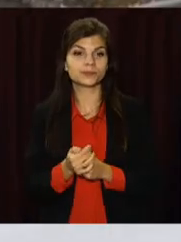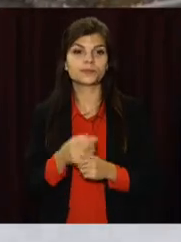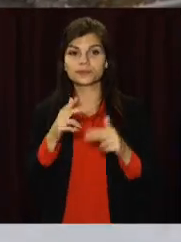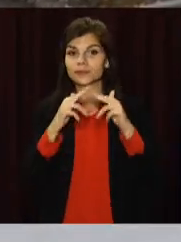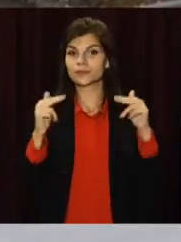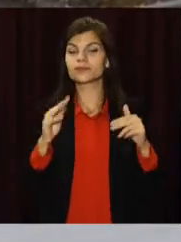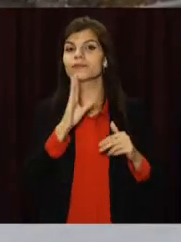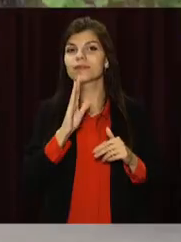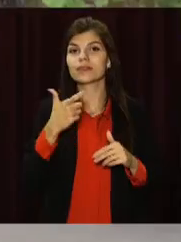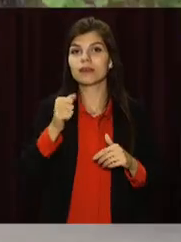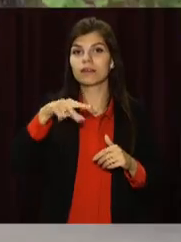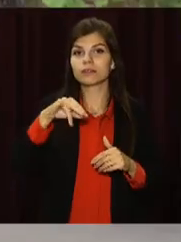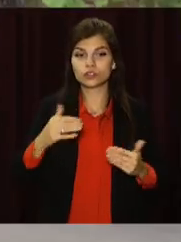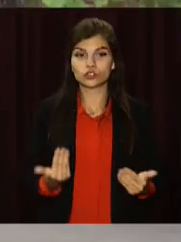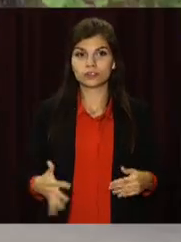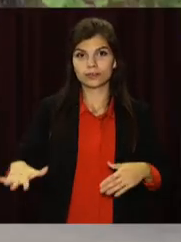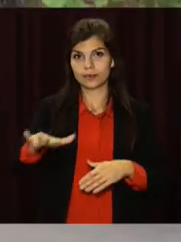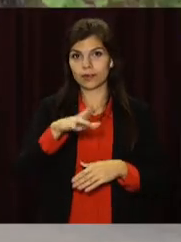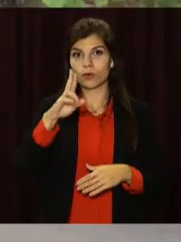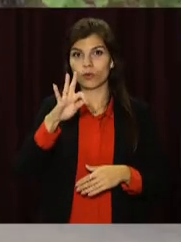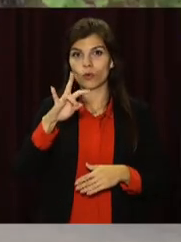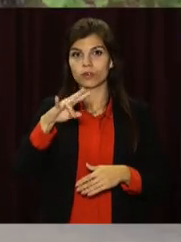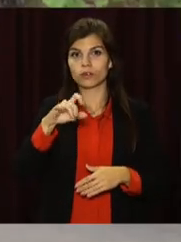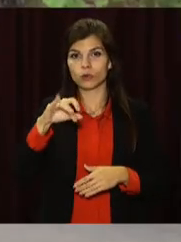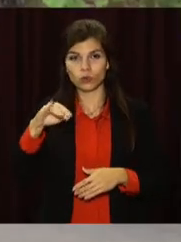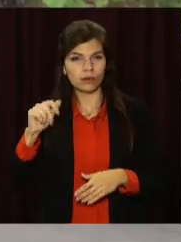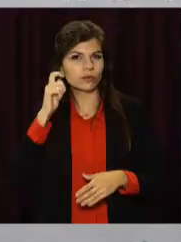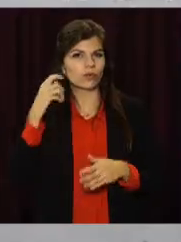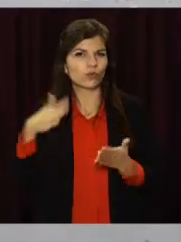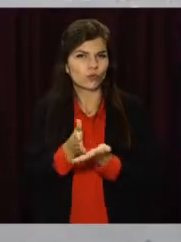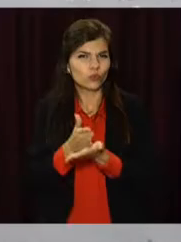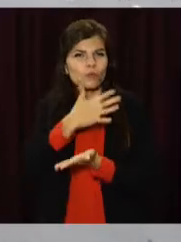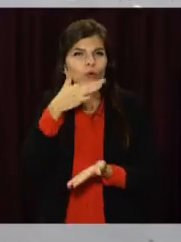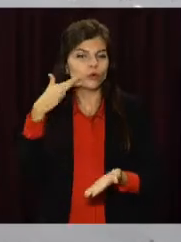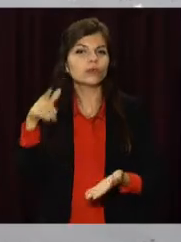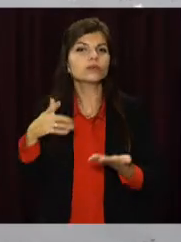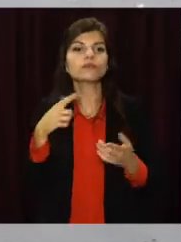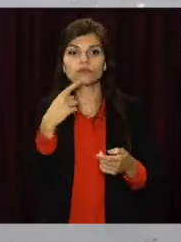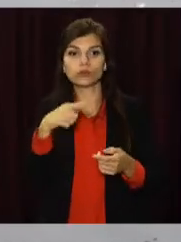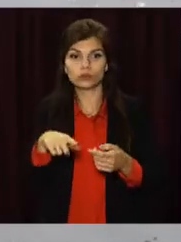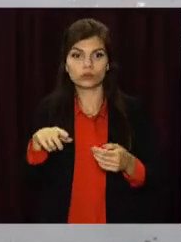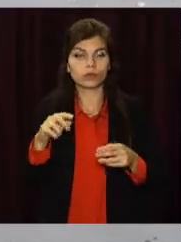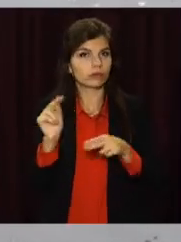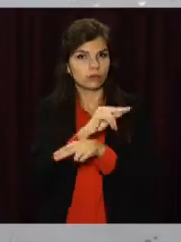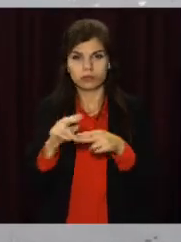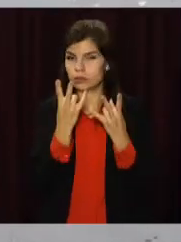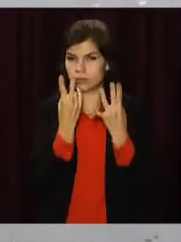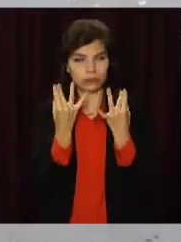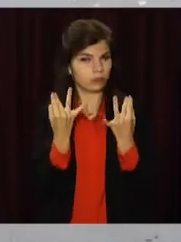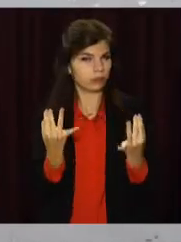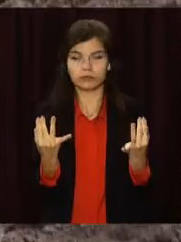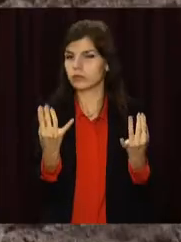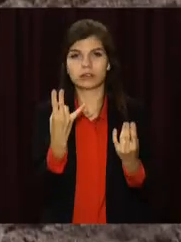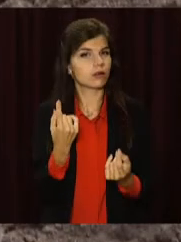Дніпрянка Галина Смирнова мешкає на вулиці Кондратюка вже зо три десятки років. Каже, за цей час вулицю капітально не ремонтували